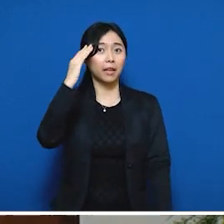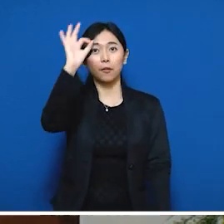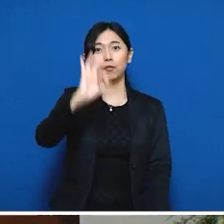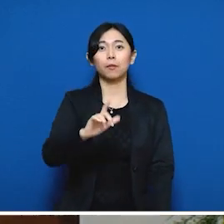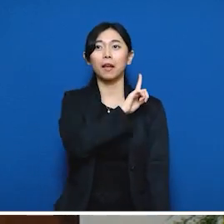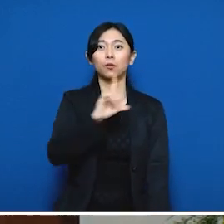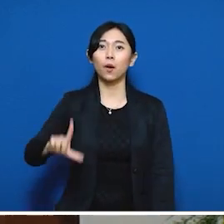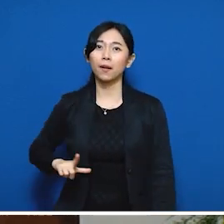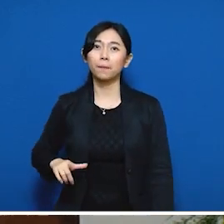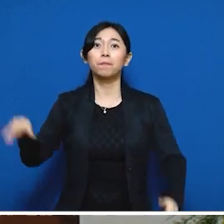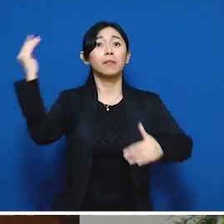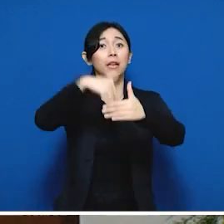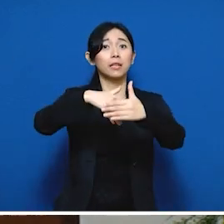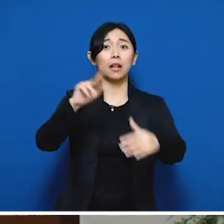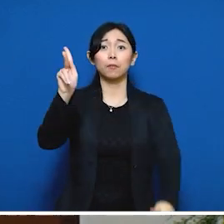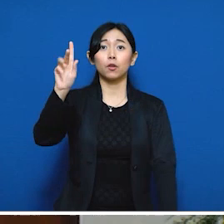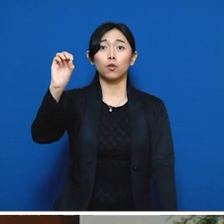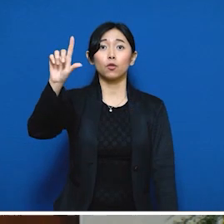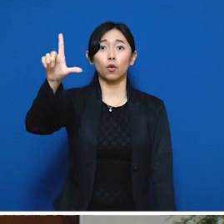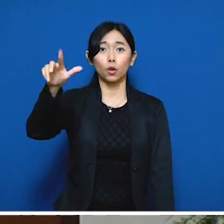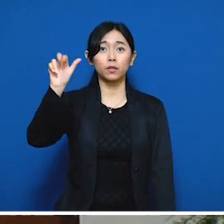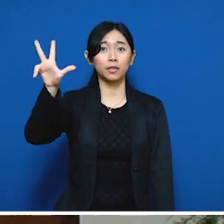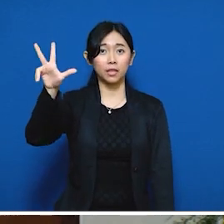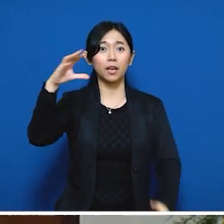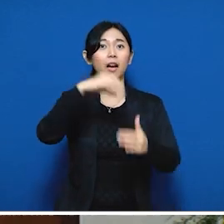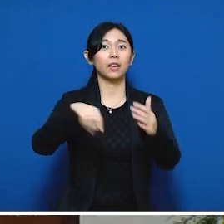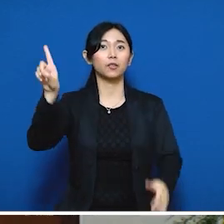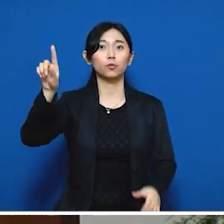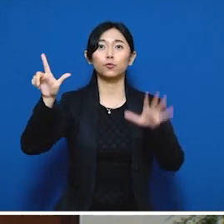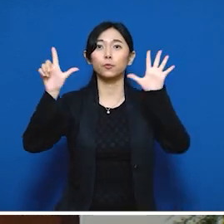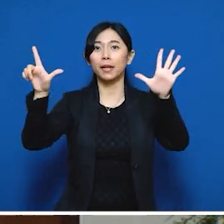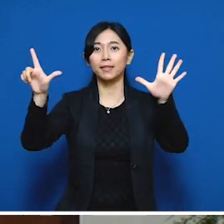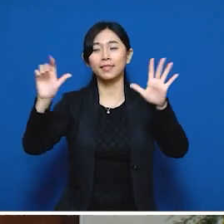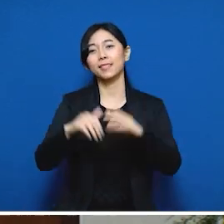firman Tuhan di dalam Kolose 3 ayat 17.